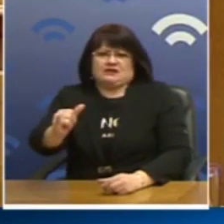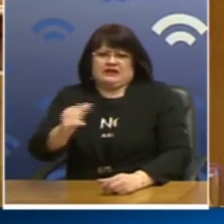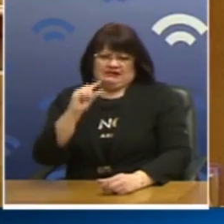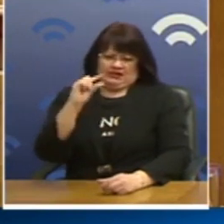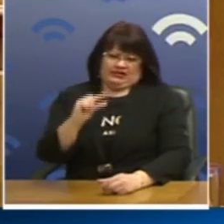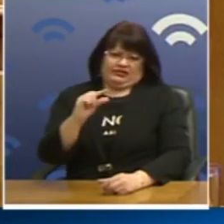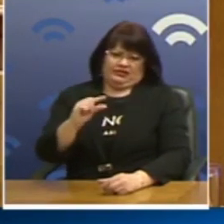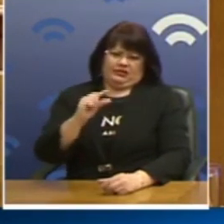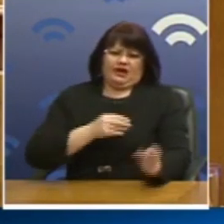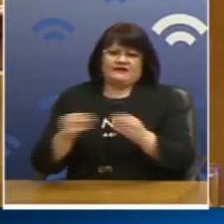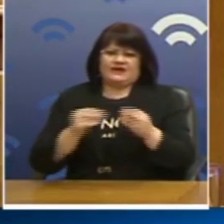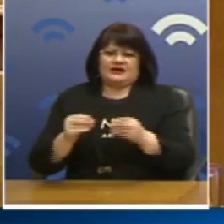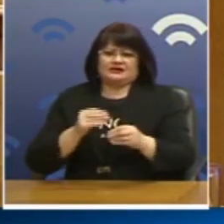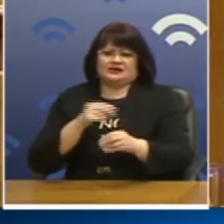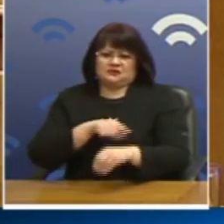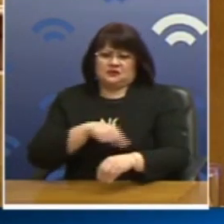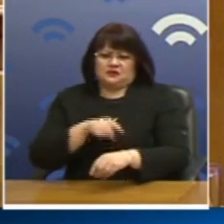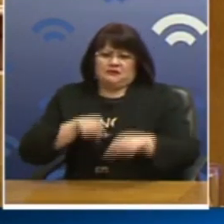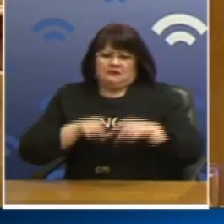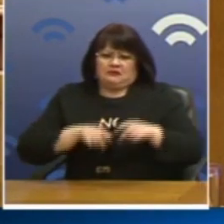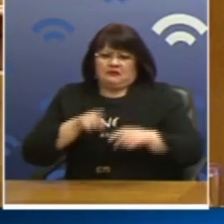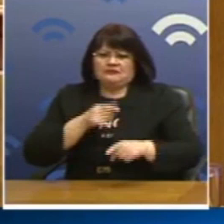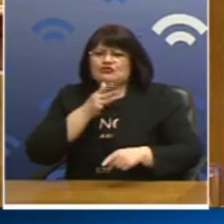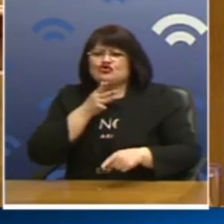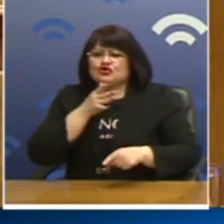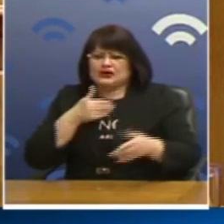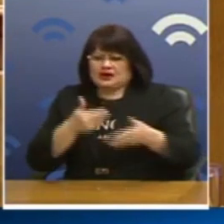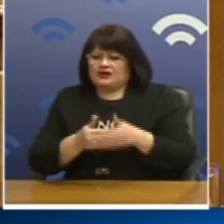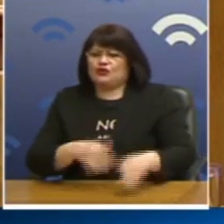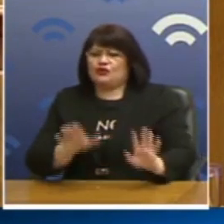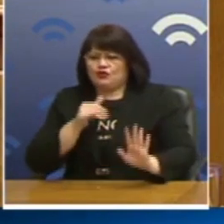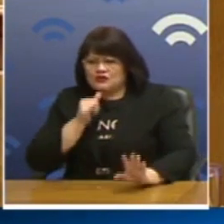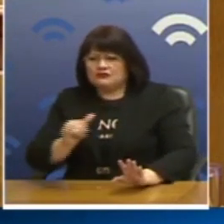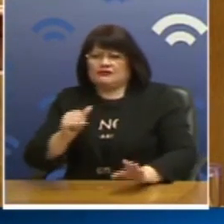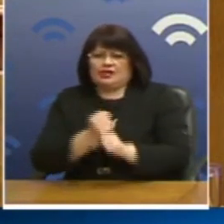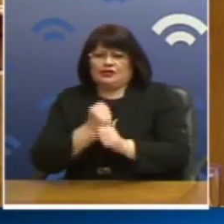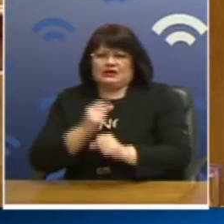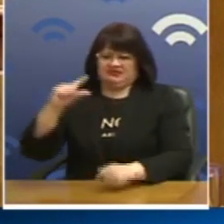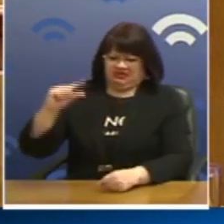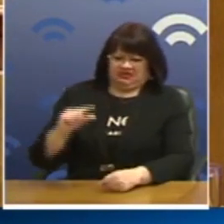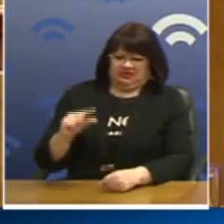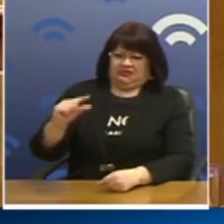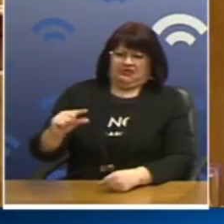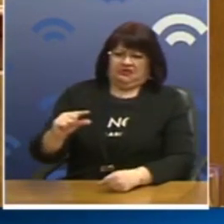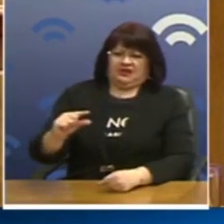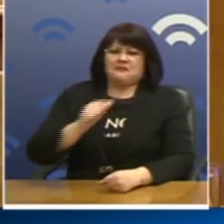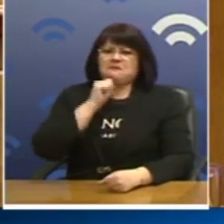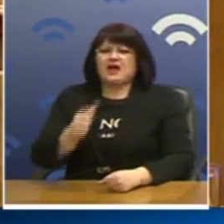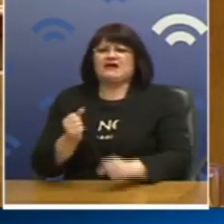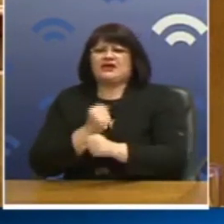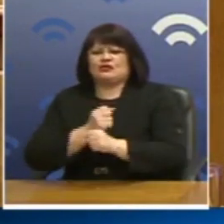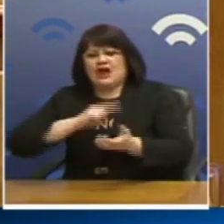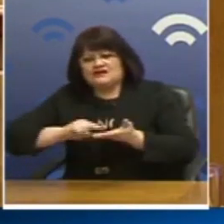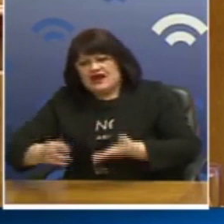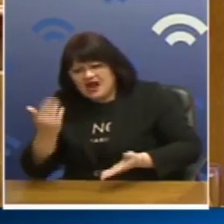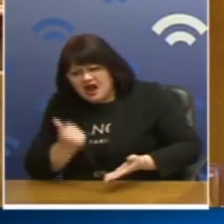ευέλικτη εργασία και όχι προσωρινού χρόνου. Χαμηλά αμοιβόμενη, αδήλωτη, ανασφάλιστη